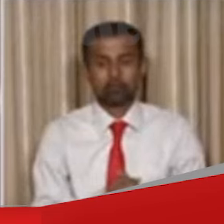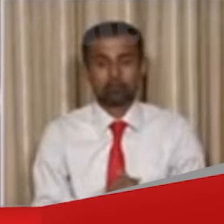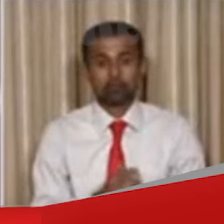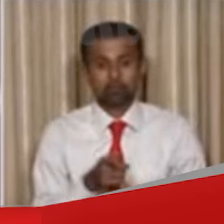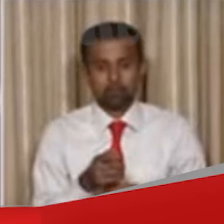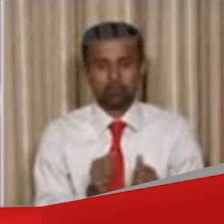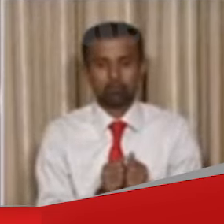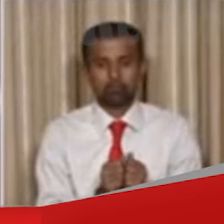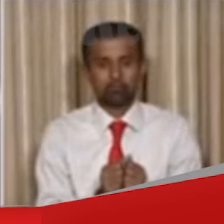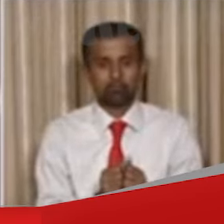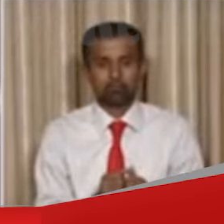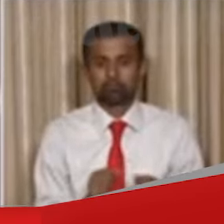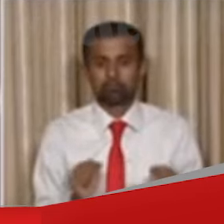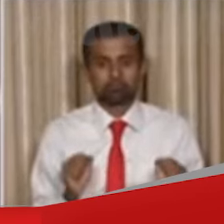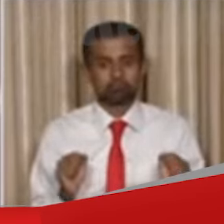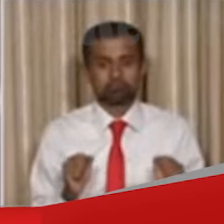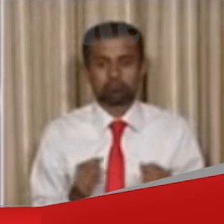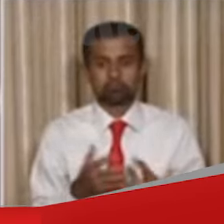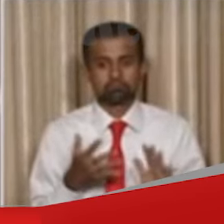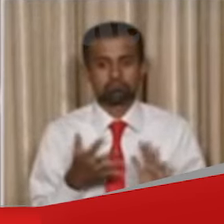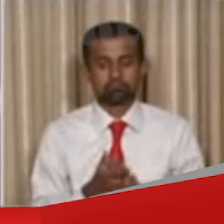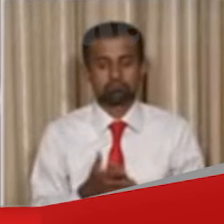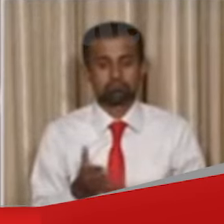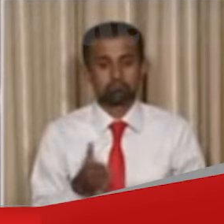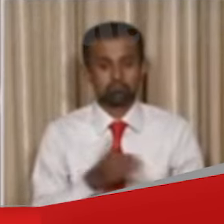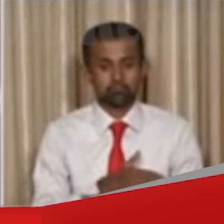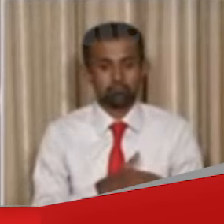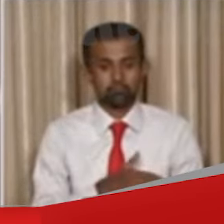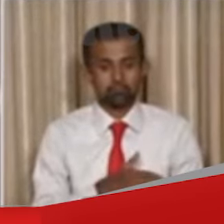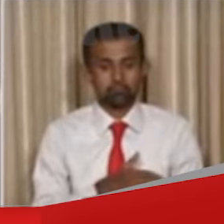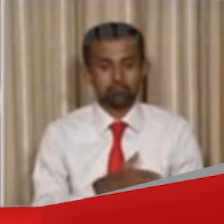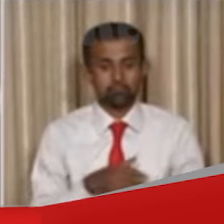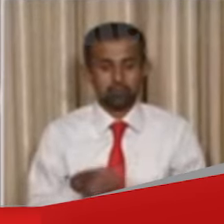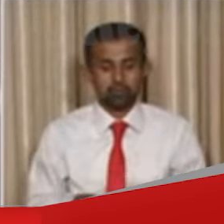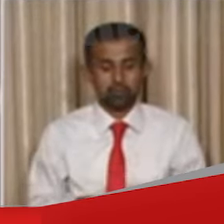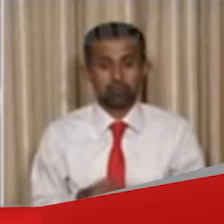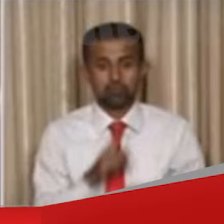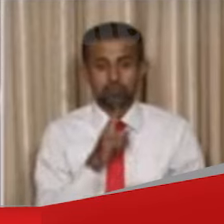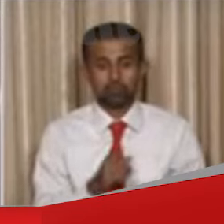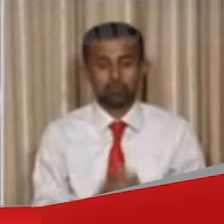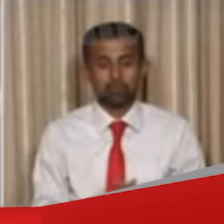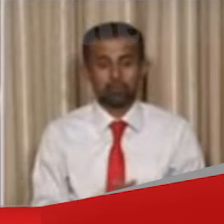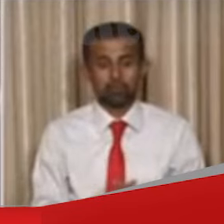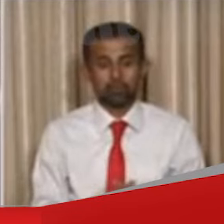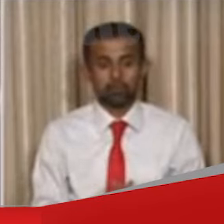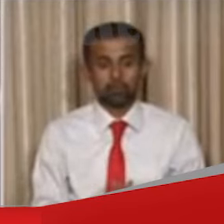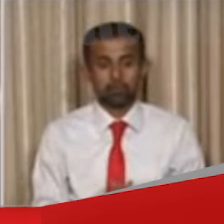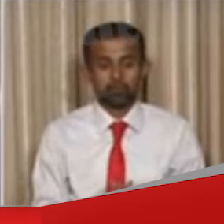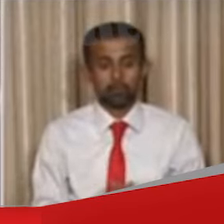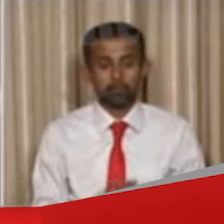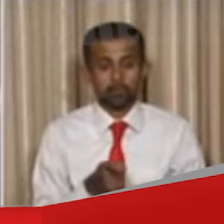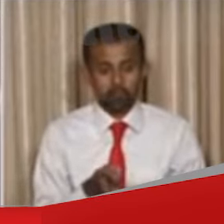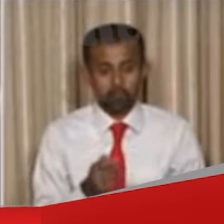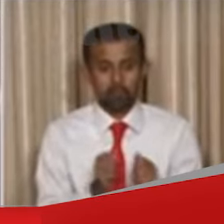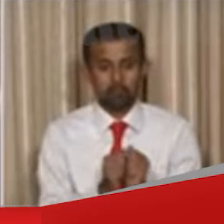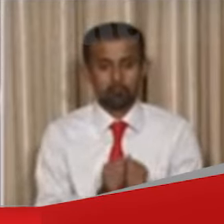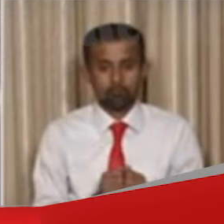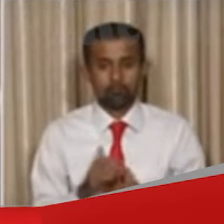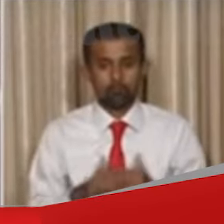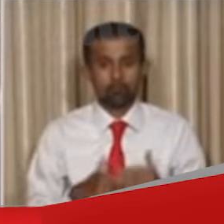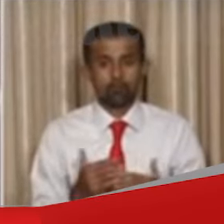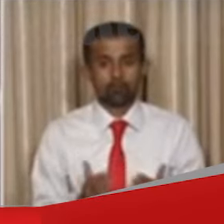ක්‍රියාවලිය ඉතාමත්ම භයානක පූර්වාදර්ශයක් කියලා අපි විශ්වාස කරනවා. ඒ වගේම මේ ක්‍රියාවලිය කරන්න